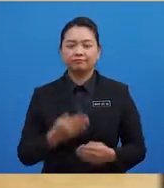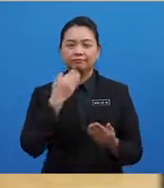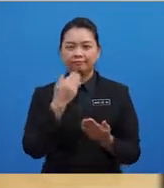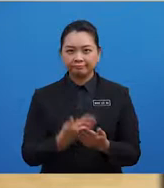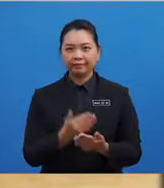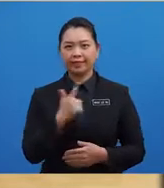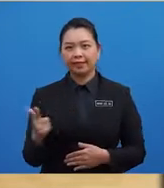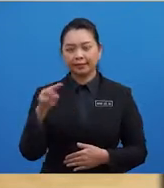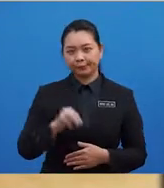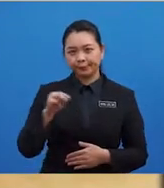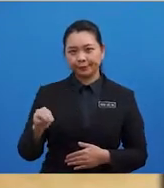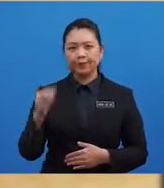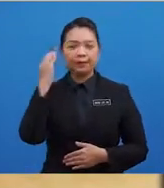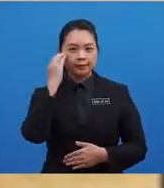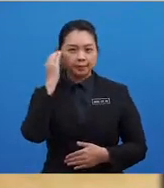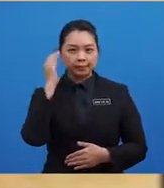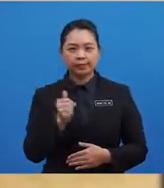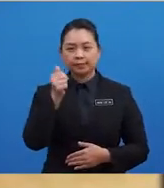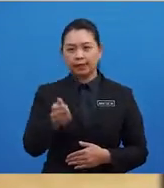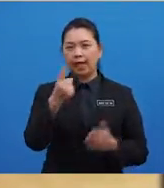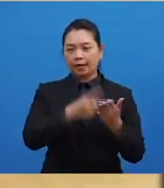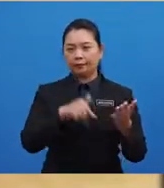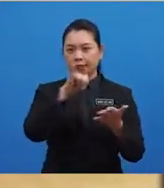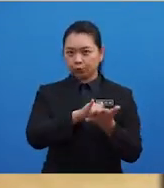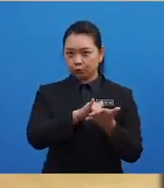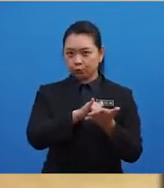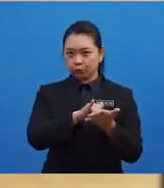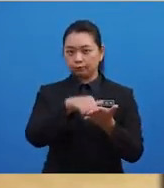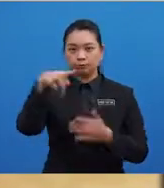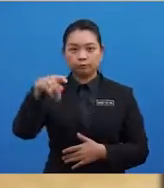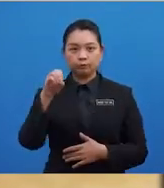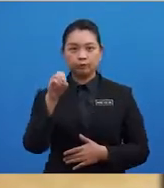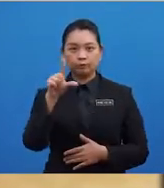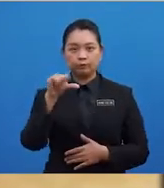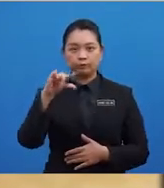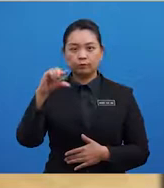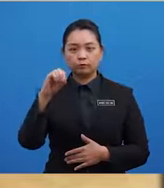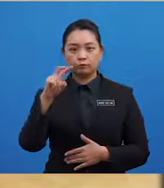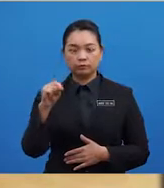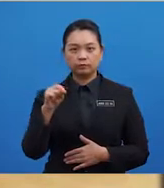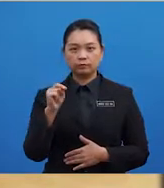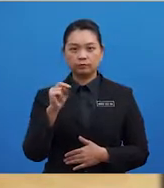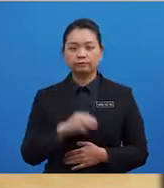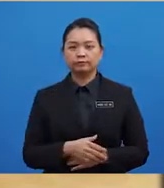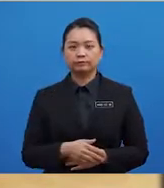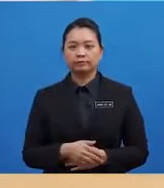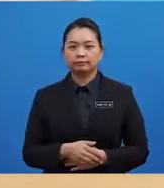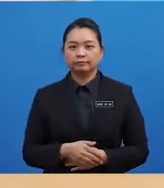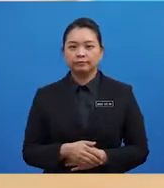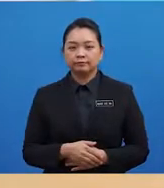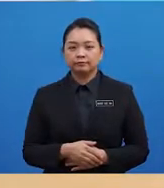Baiklah, murid-murid. Tahukah anda apa itu poligon? Jangan risau. Cikgu akan tolong anda